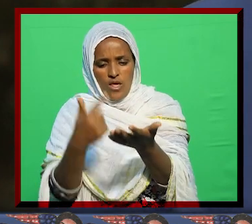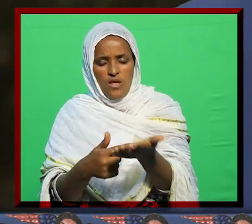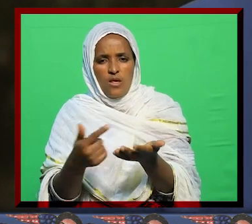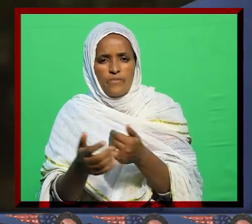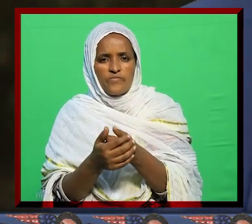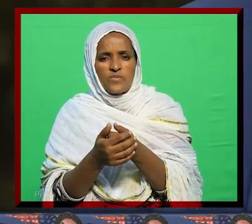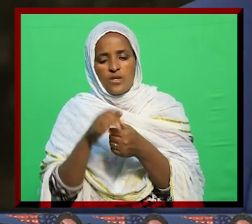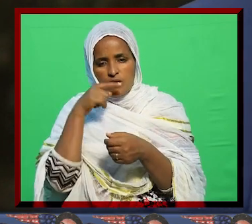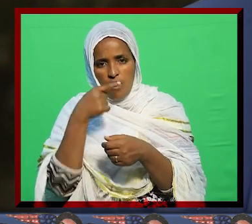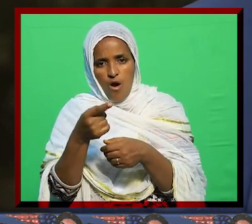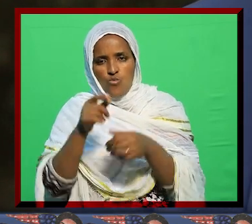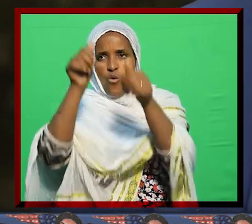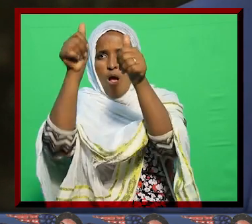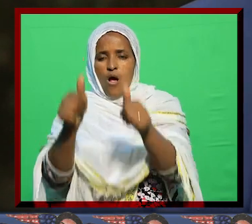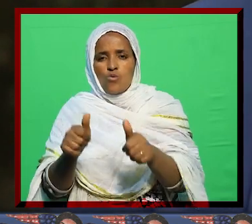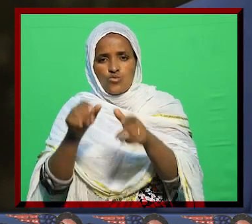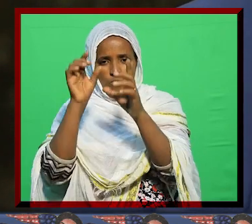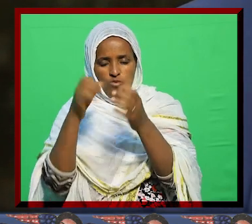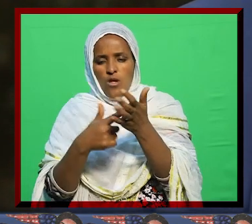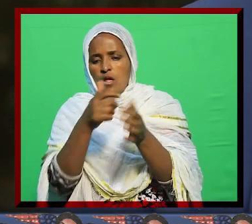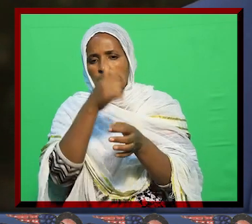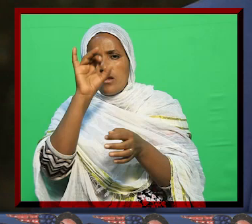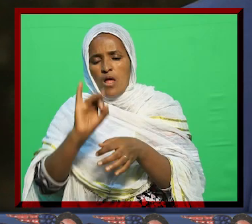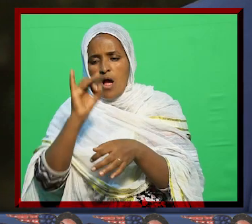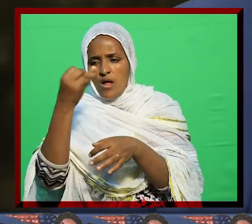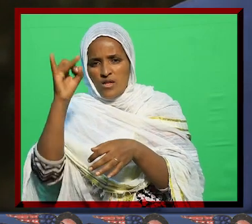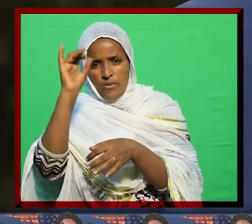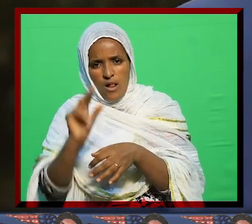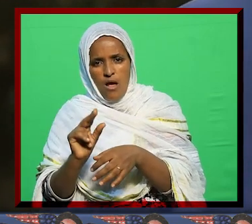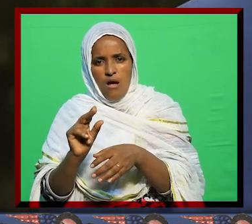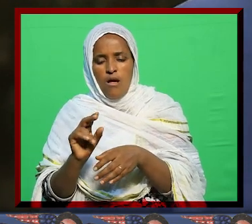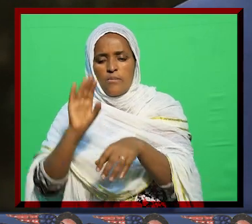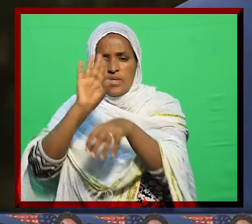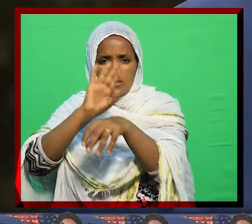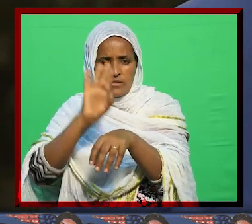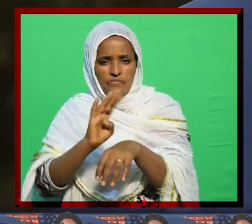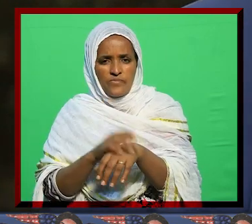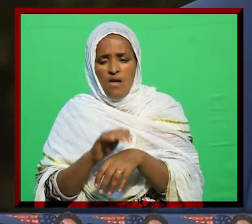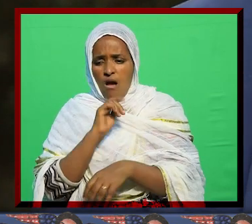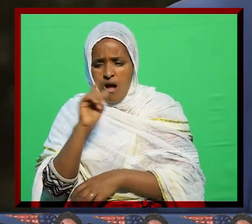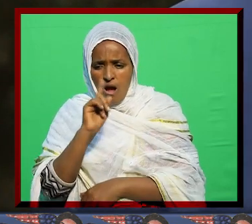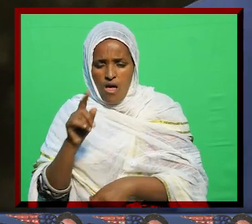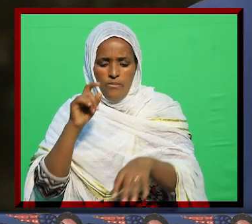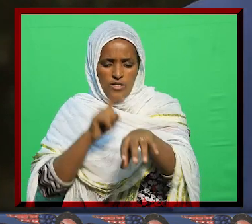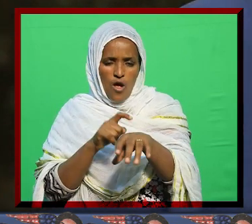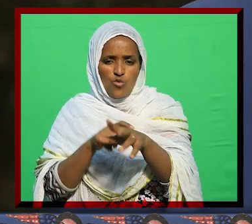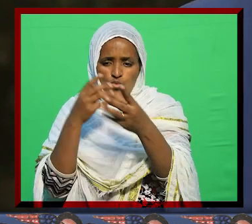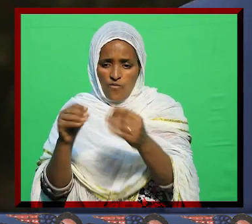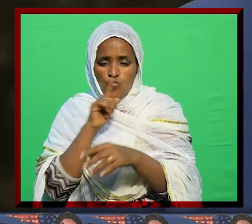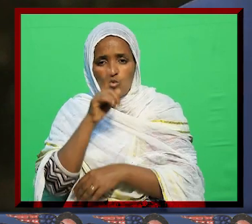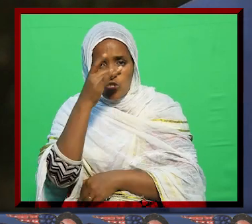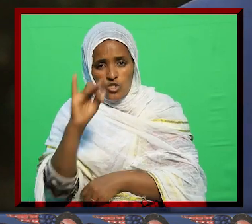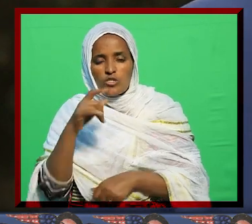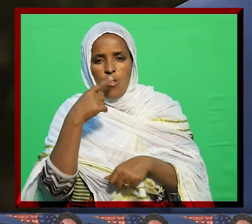ይላሉ? ይሄ ይላሉ የአክሱም ሐውልቶች የላሊበላ ውቅር አብያተ ክርስቲያናት፣ አይ